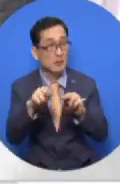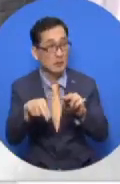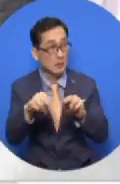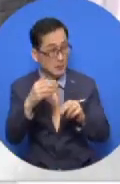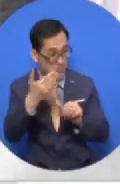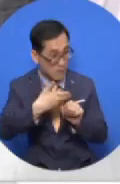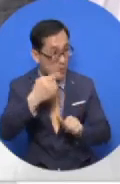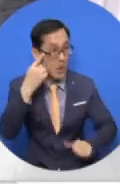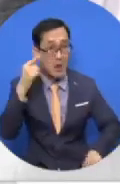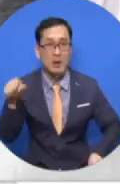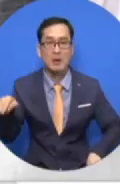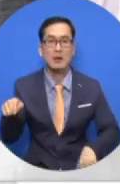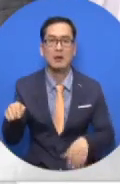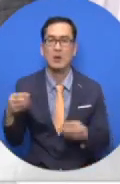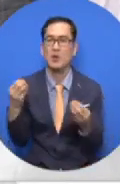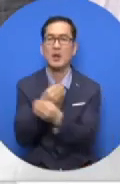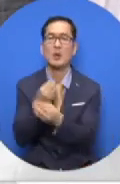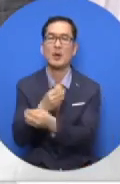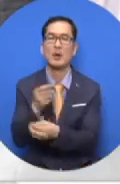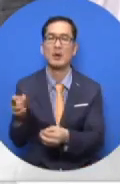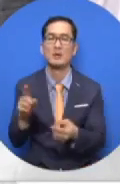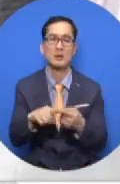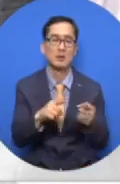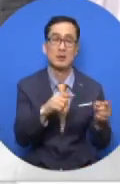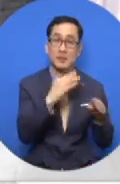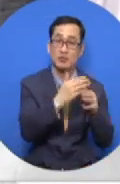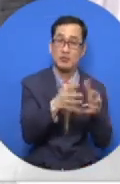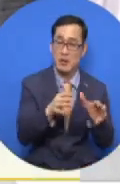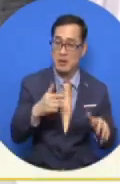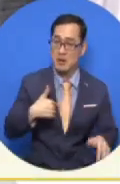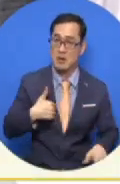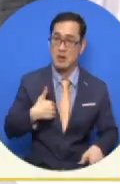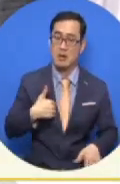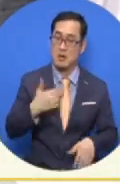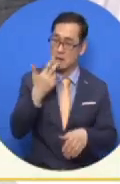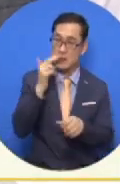정의롭고 올곧은 정당으로서 활동을 했는가 여기서 한 번쯤 생각해볼 여지가 있는 대목인 것 같습니다. 예.